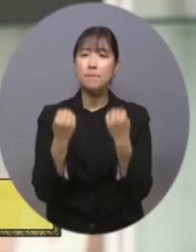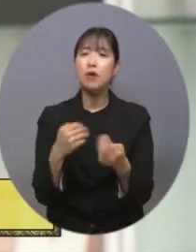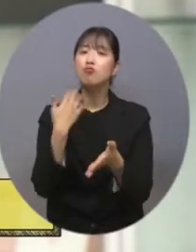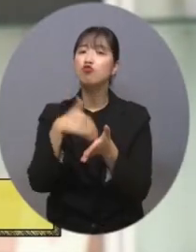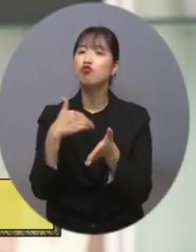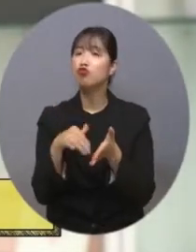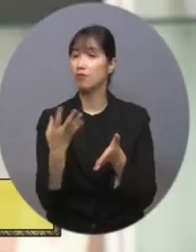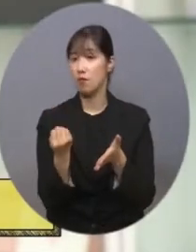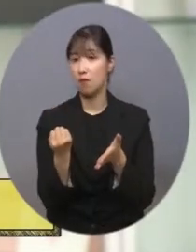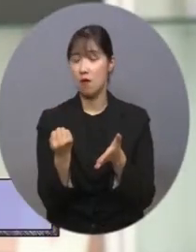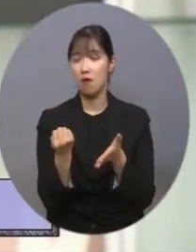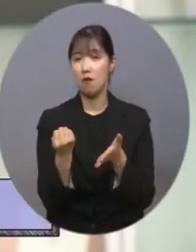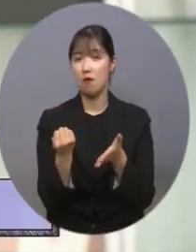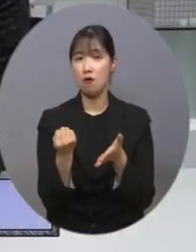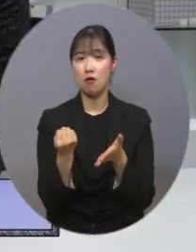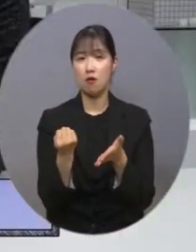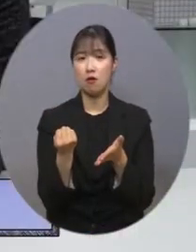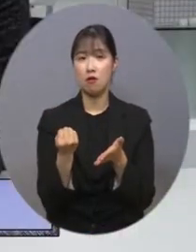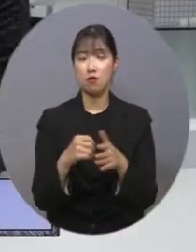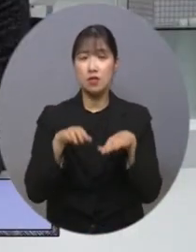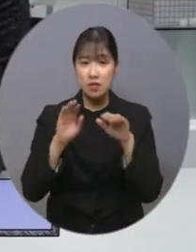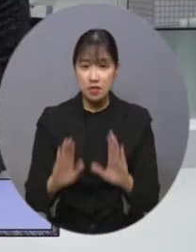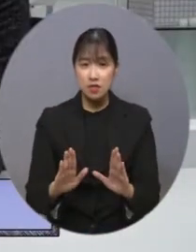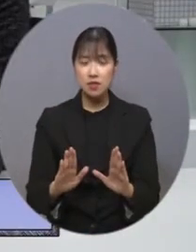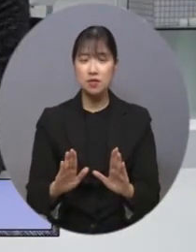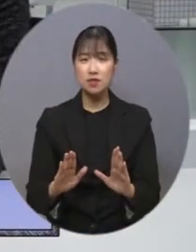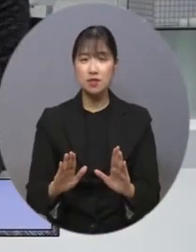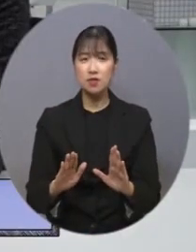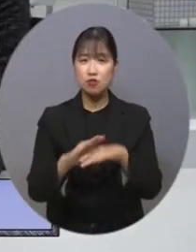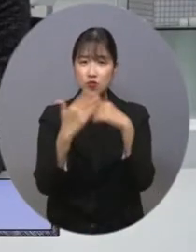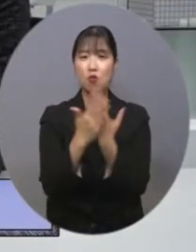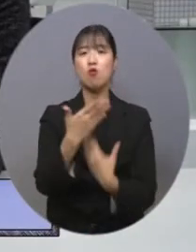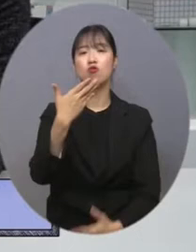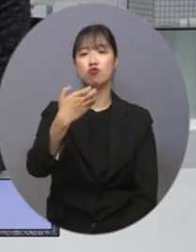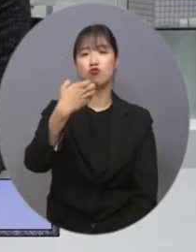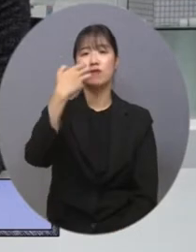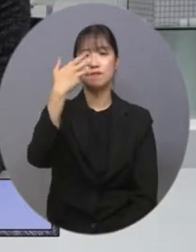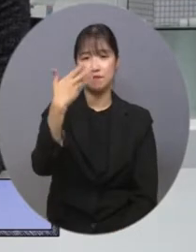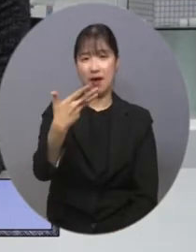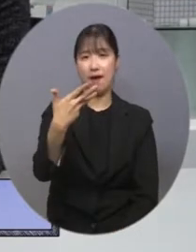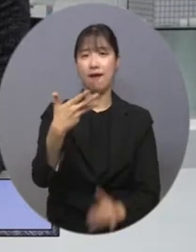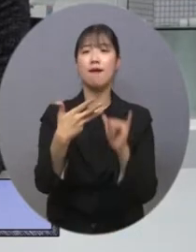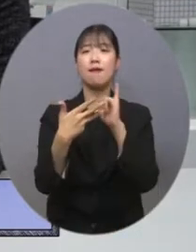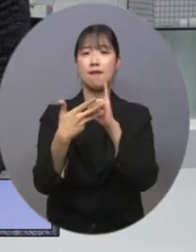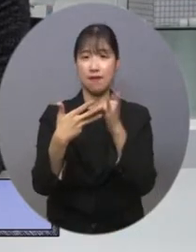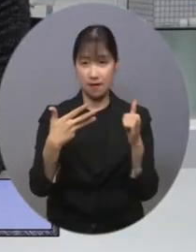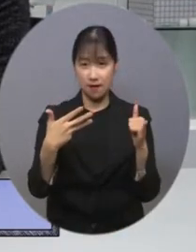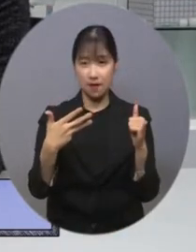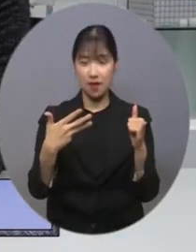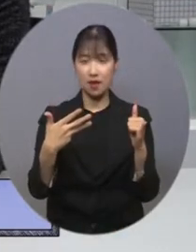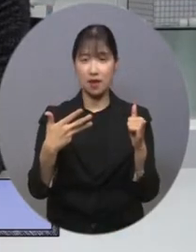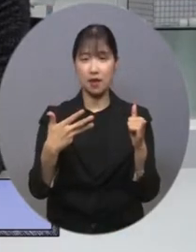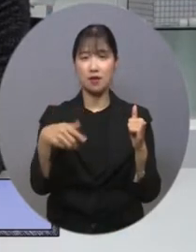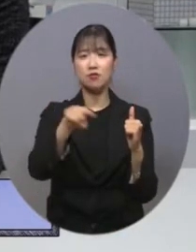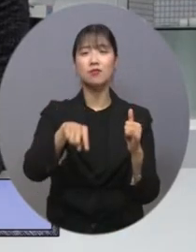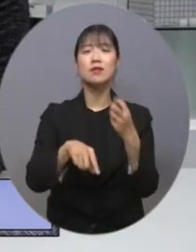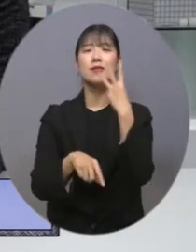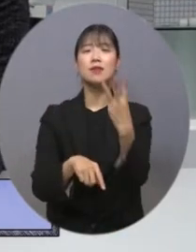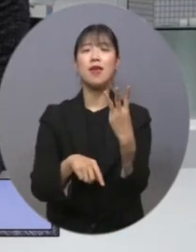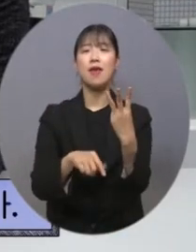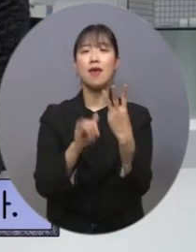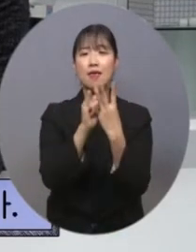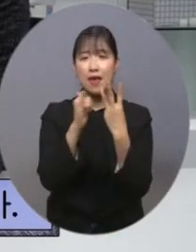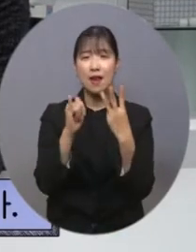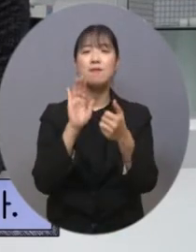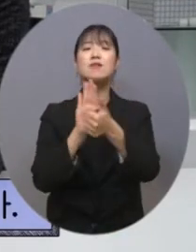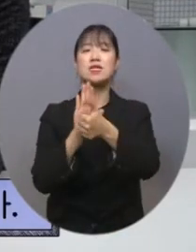수가 어떻게 되죠? 지금 총 98명이고요. 네. 근데 세 분은 지원